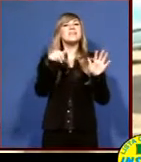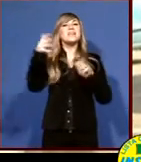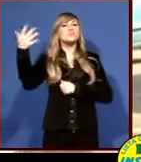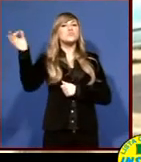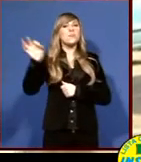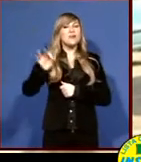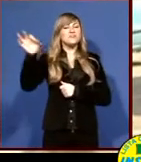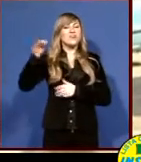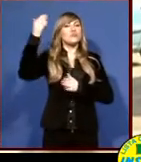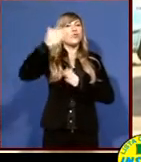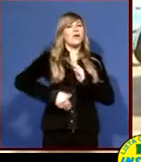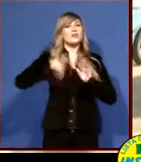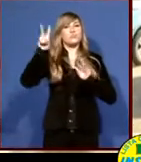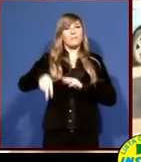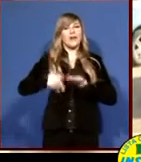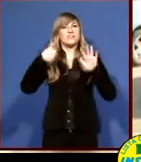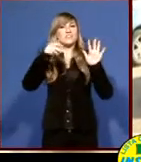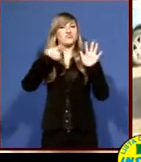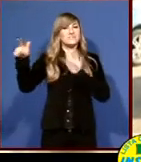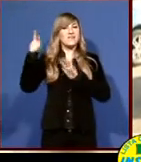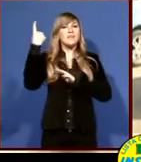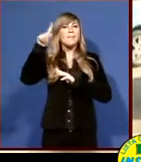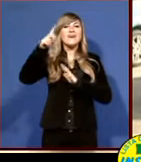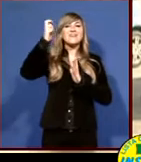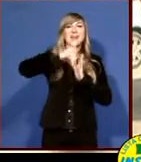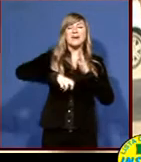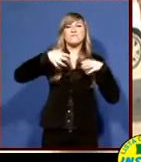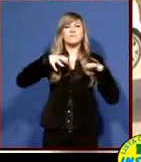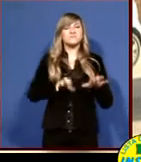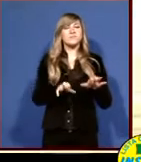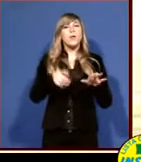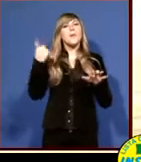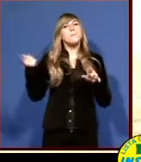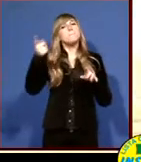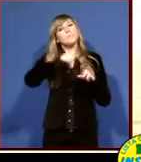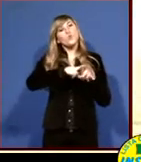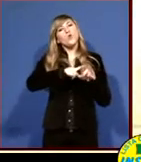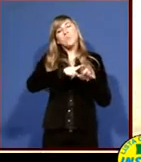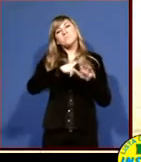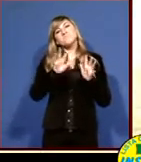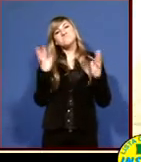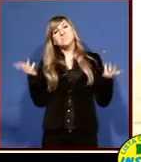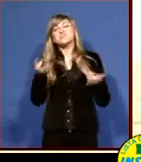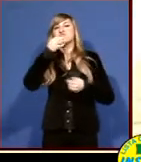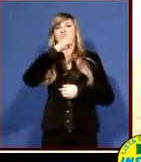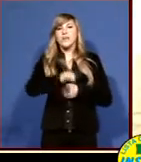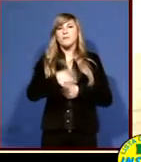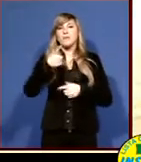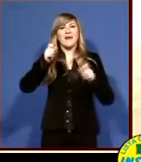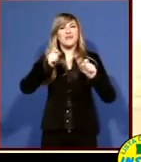al fine di alleviare i costi della tariffa e rendere un servizio ecosostenibile alla città. Avvieremo